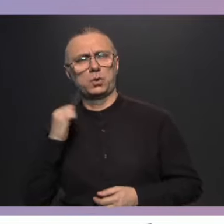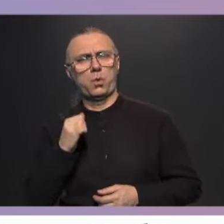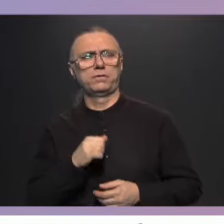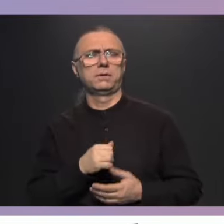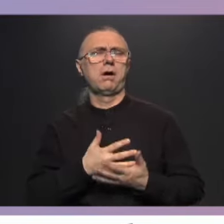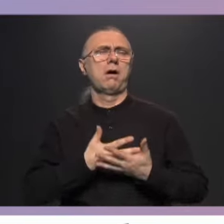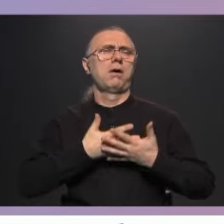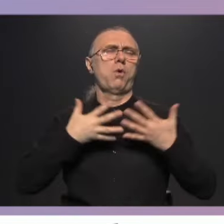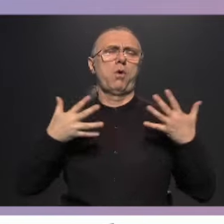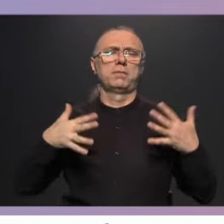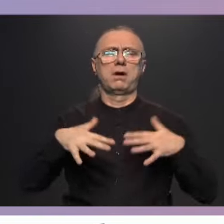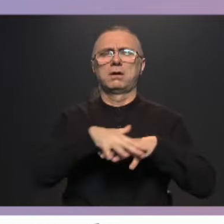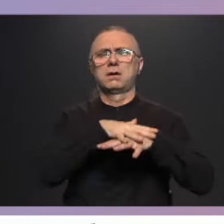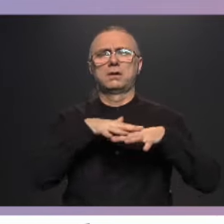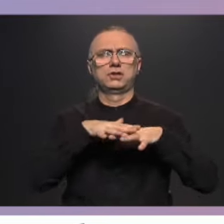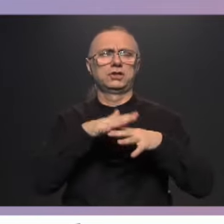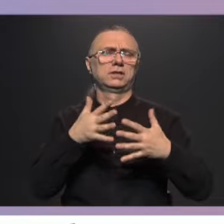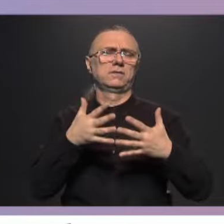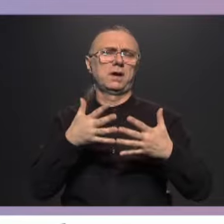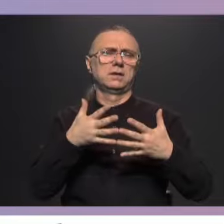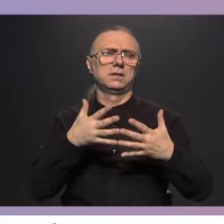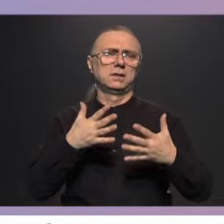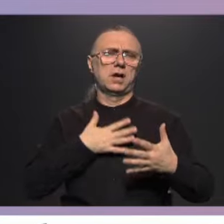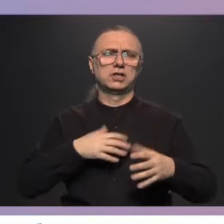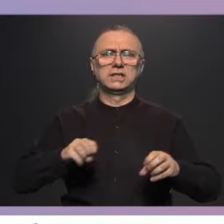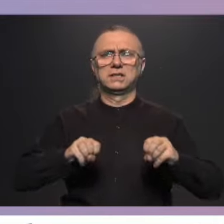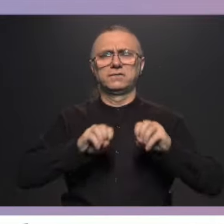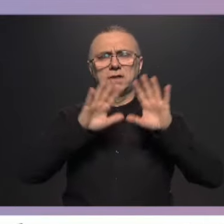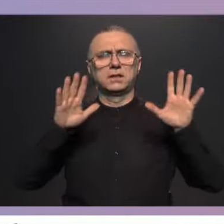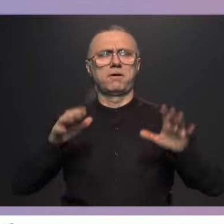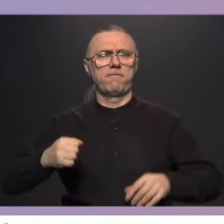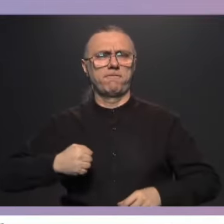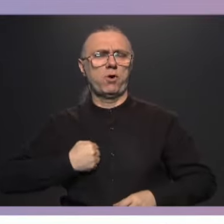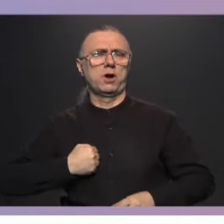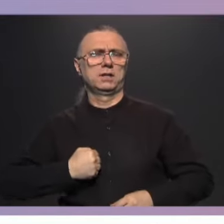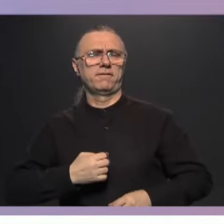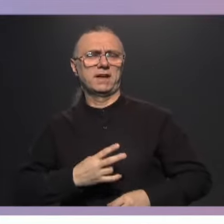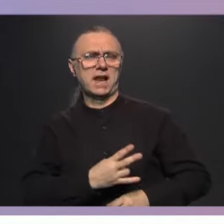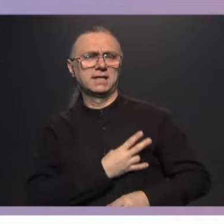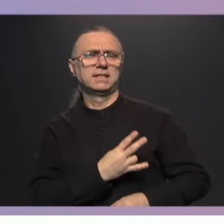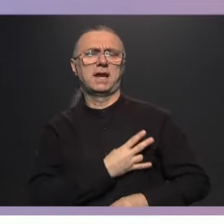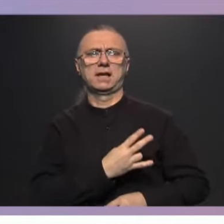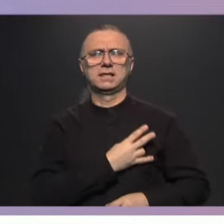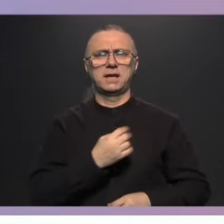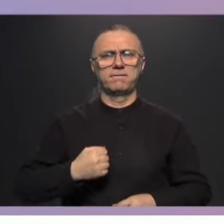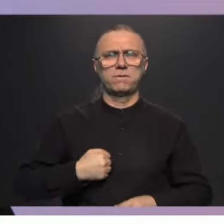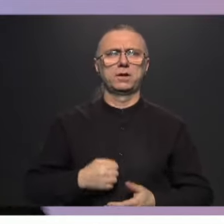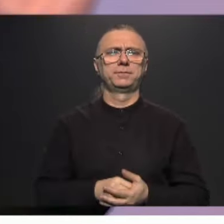огромное количество, весь сон наших святых воинов, князей-воинов,